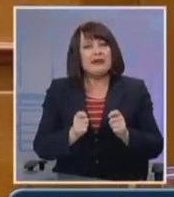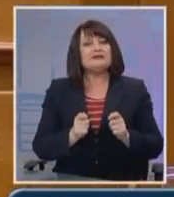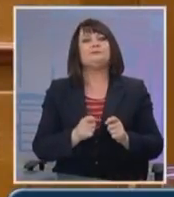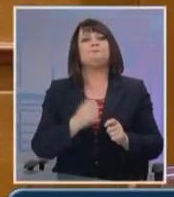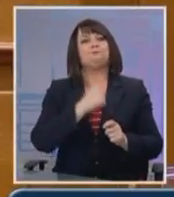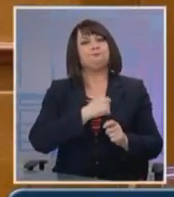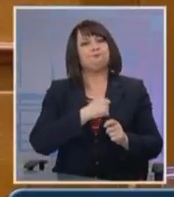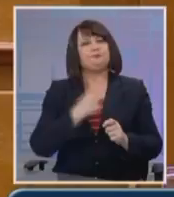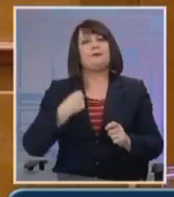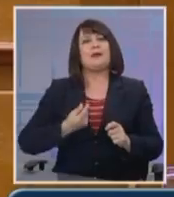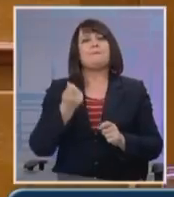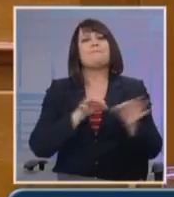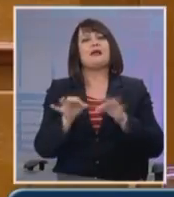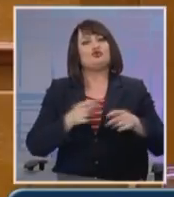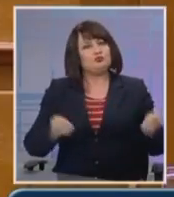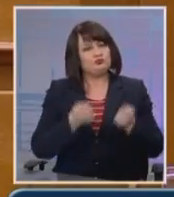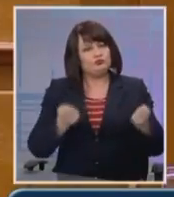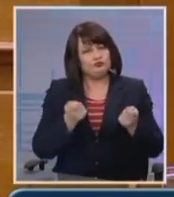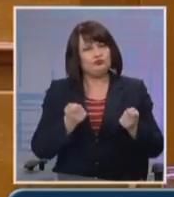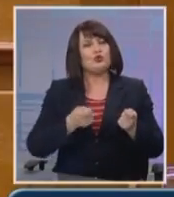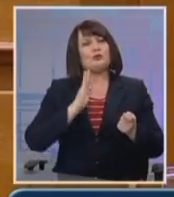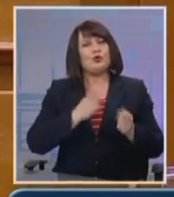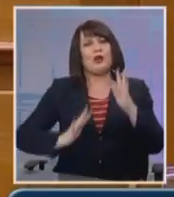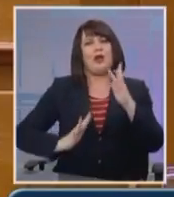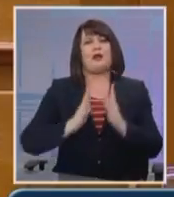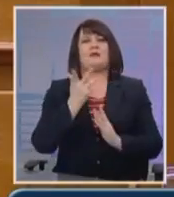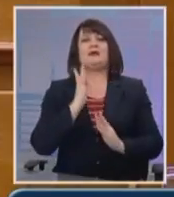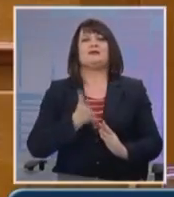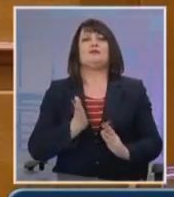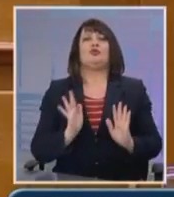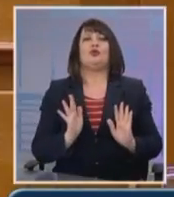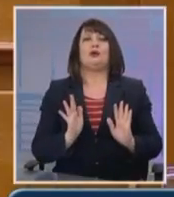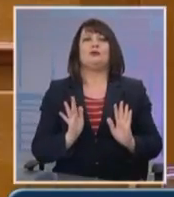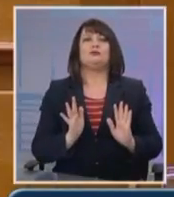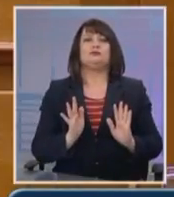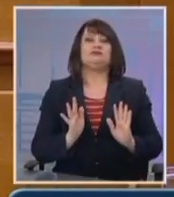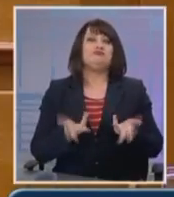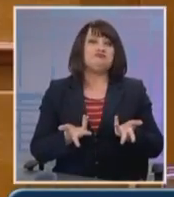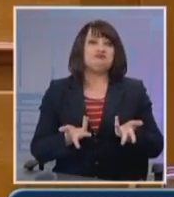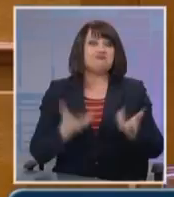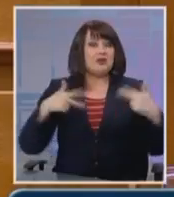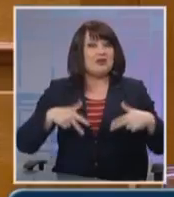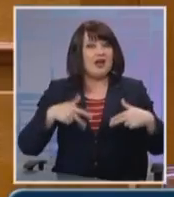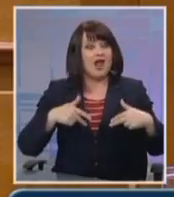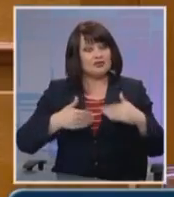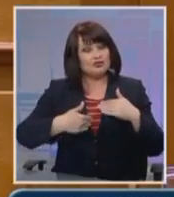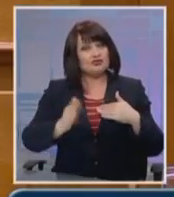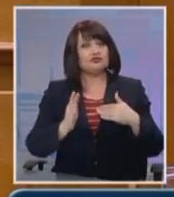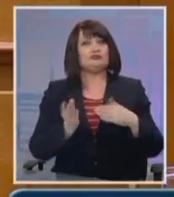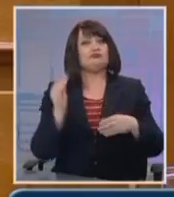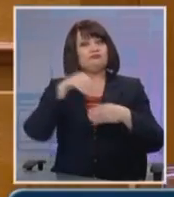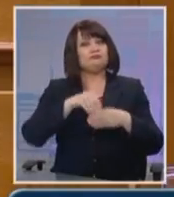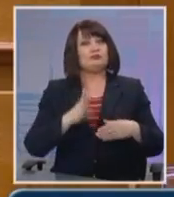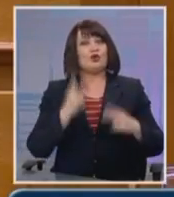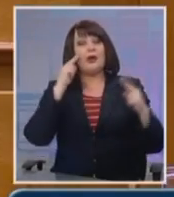αξιοποίηση της δημόσιας περιουσίας με αναπτυξιακό πρόσημο και πιστεύουμε επίσης στον περιορισμό του ρόλου του κράτους στις εποπτικές και ρυθμιστικές